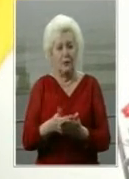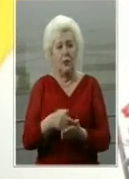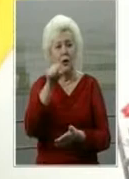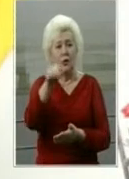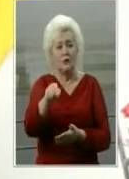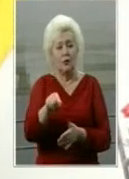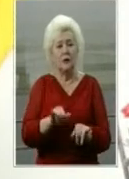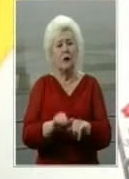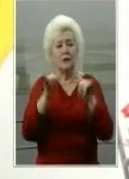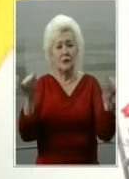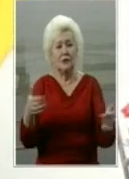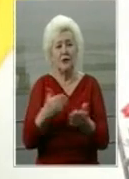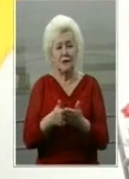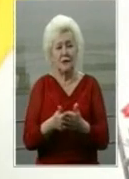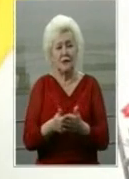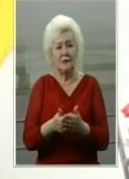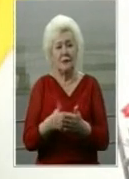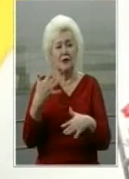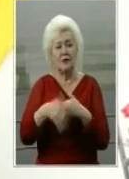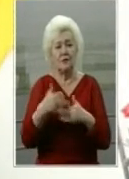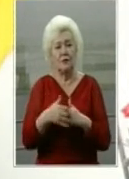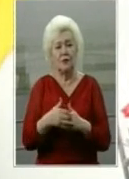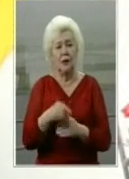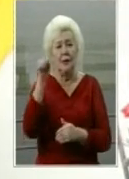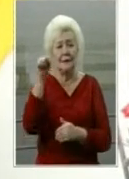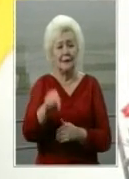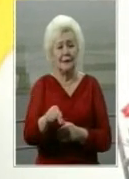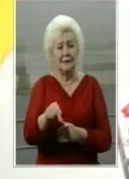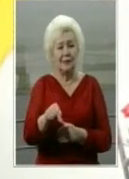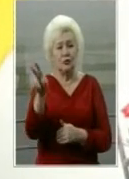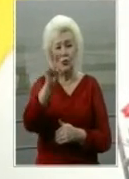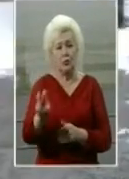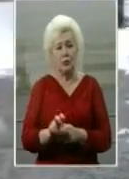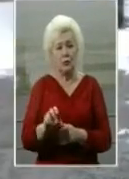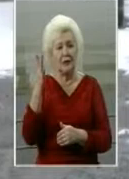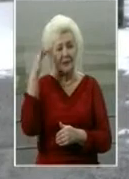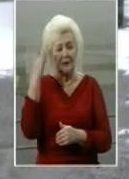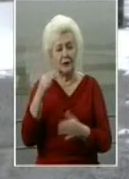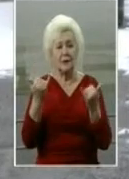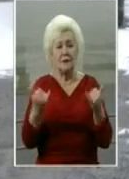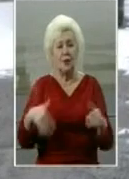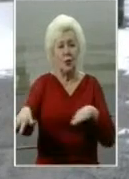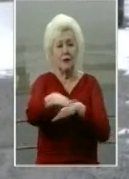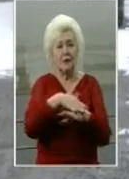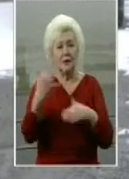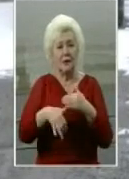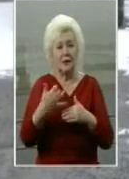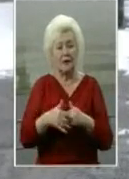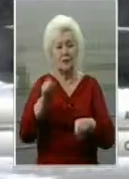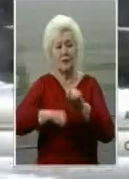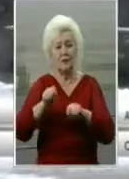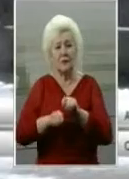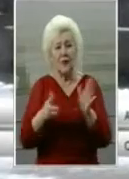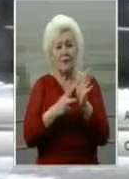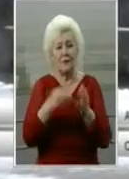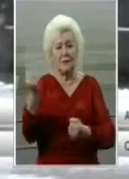вона збільшиться десь у середньому на 1000 доларів США. Сьогодні на майданчику Херсонської митниці